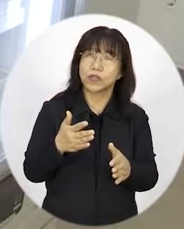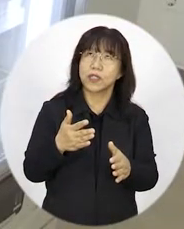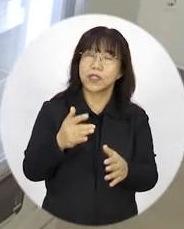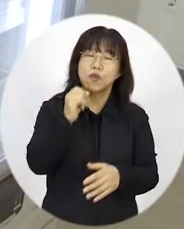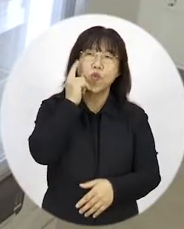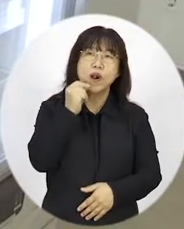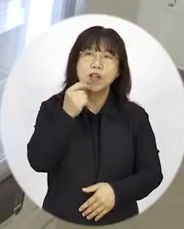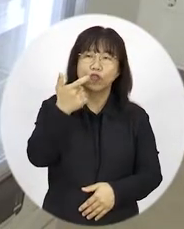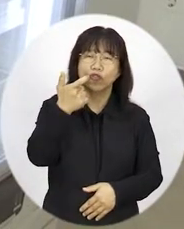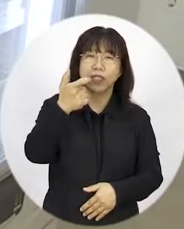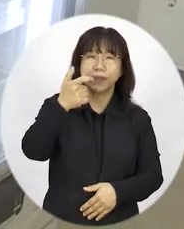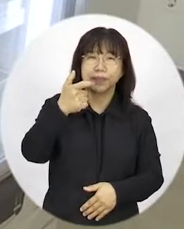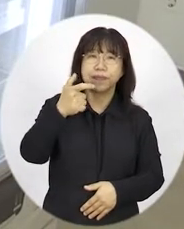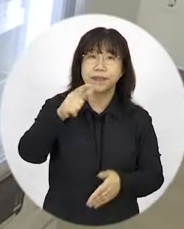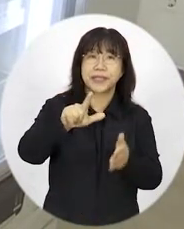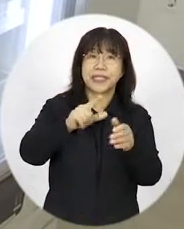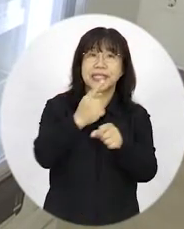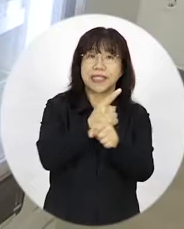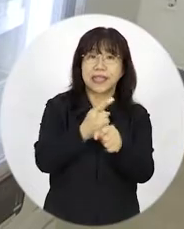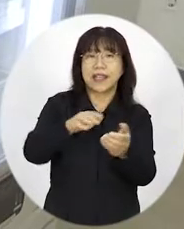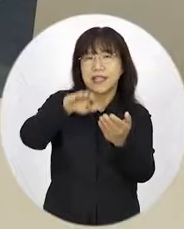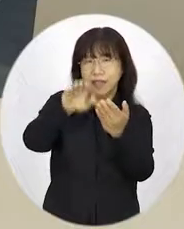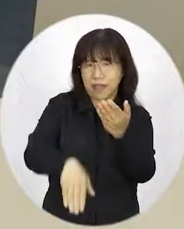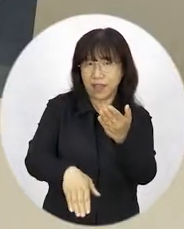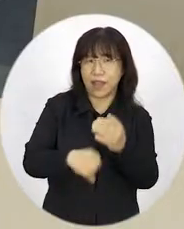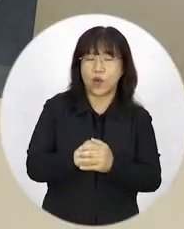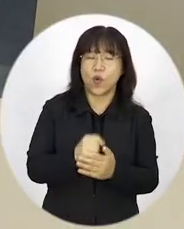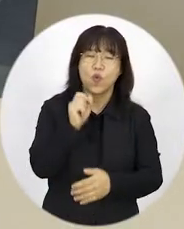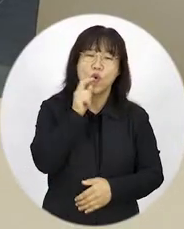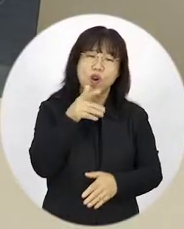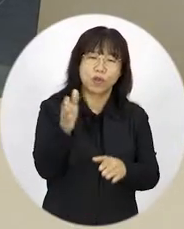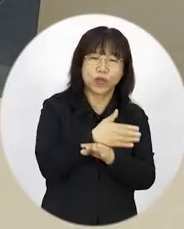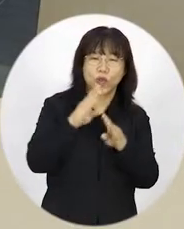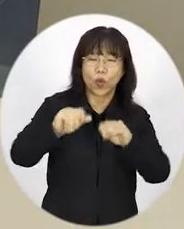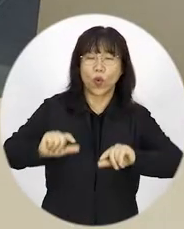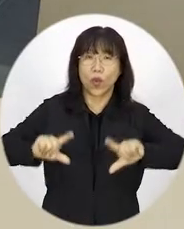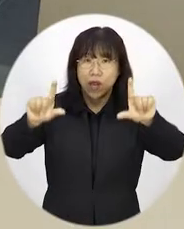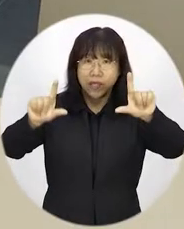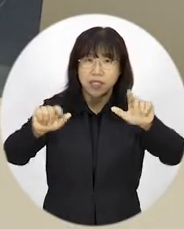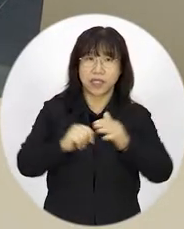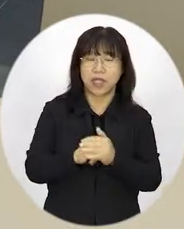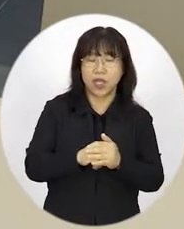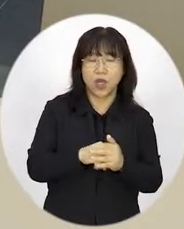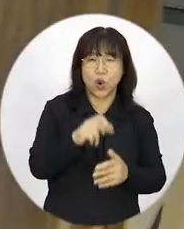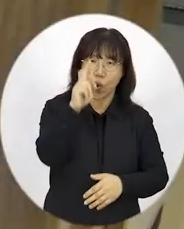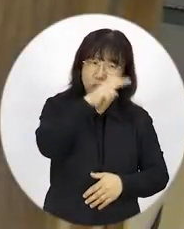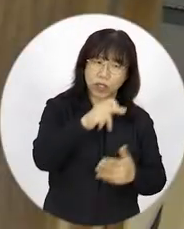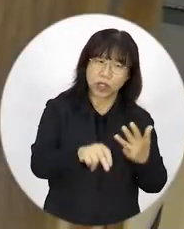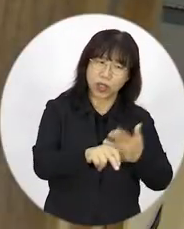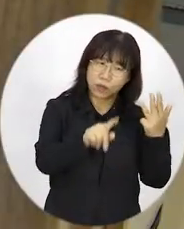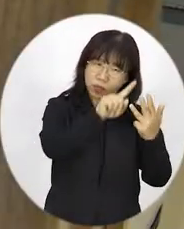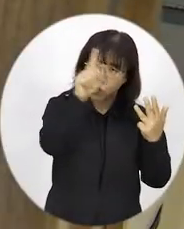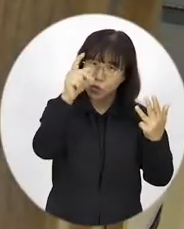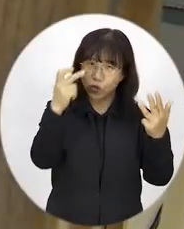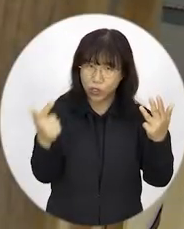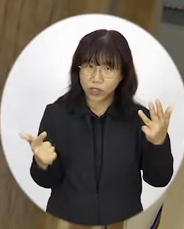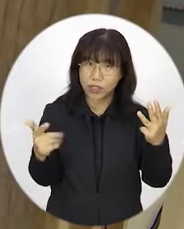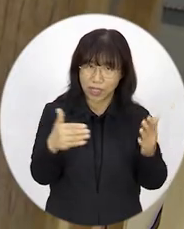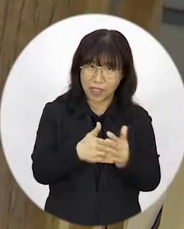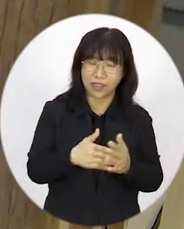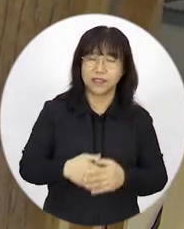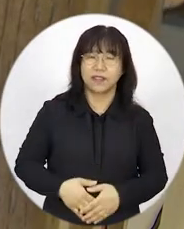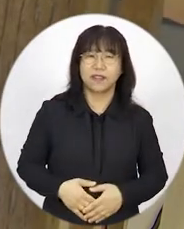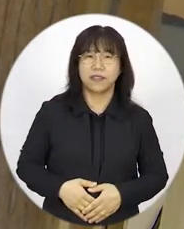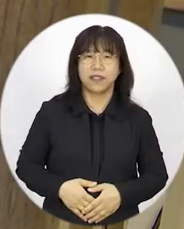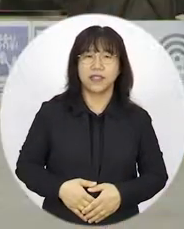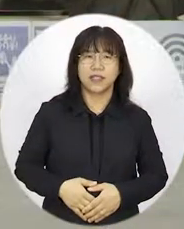4회로 근무합니다. 운영 시간은 매주 월요일부터 토요일 오전 8시부터 오후 8시까지입니다.